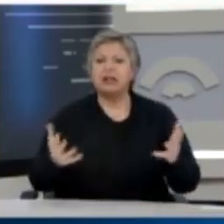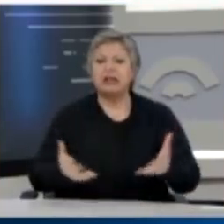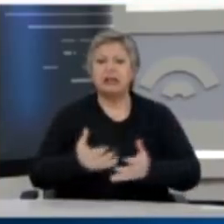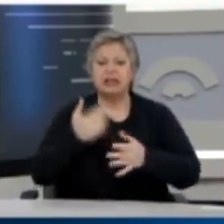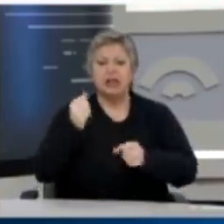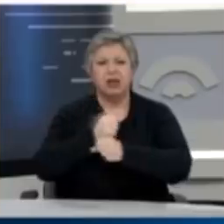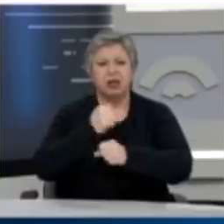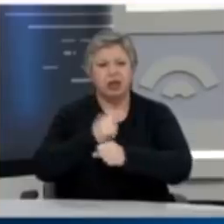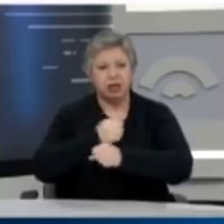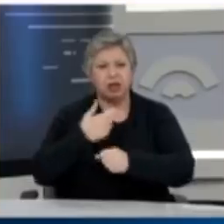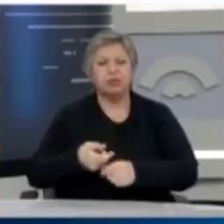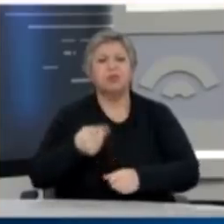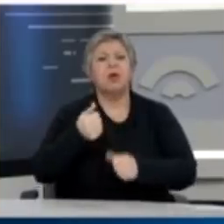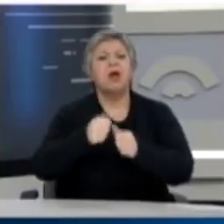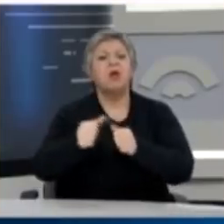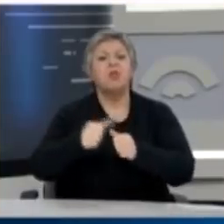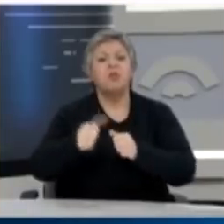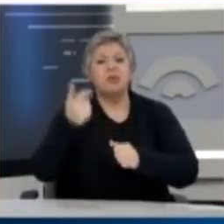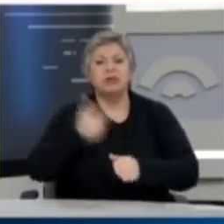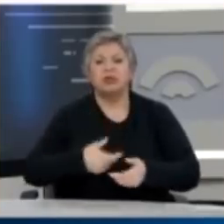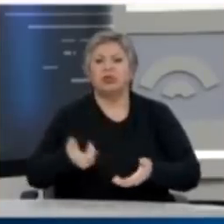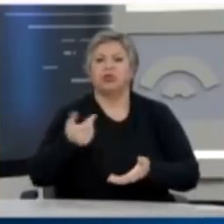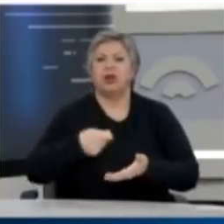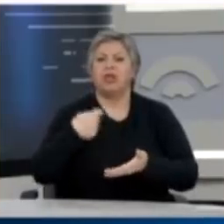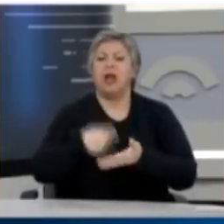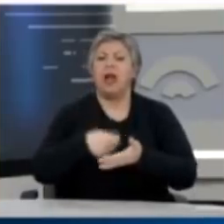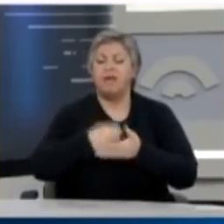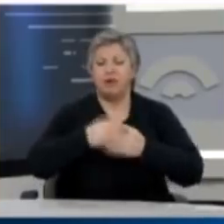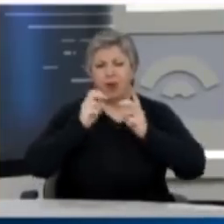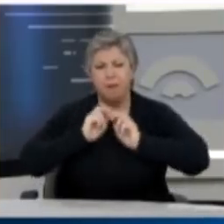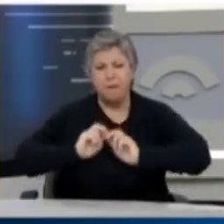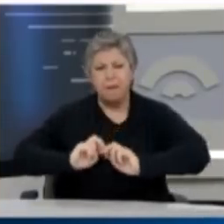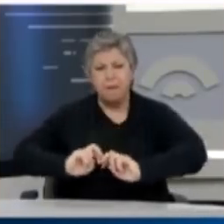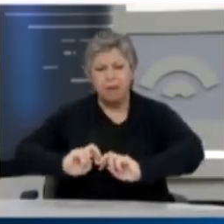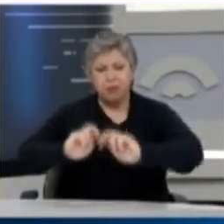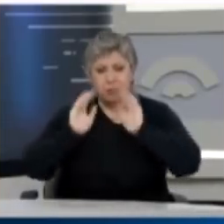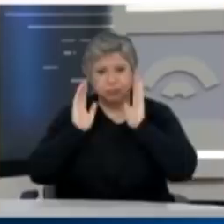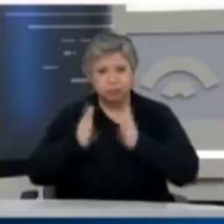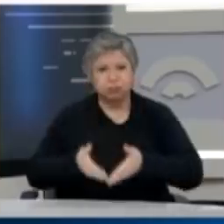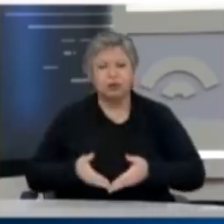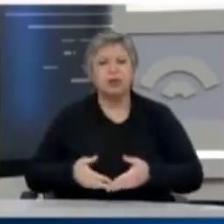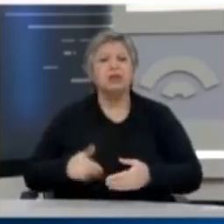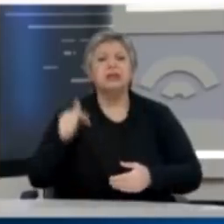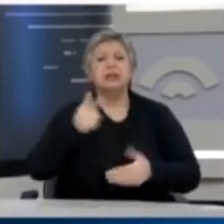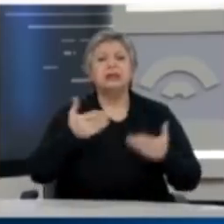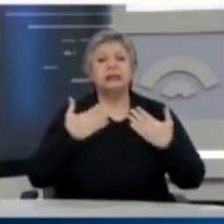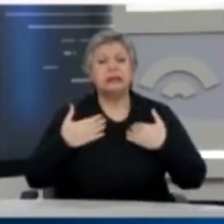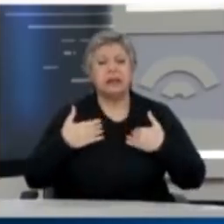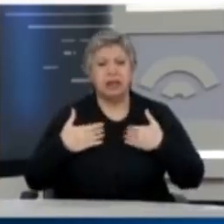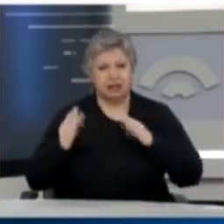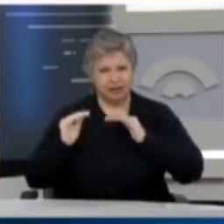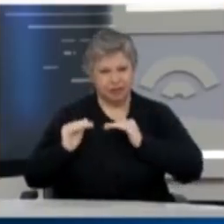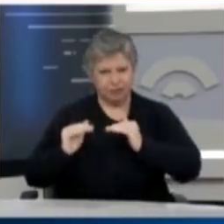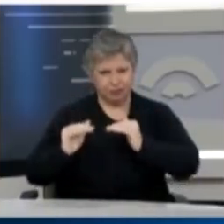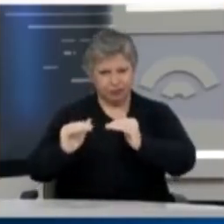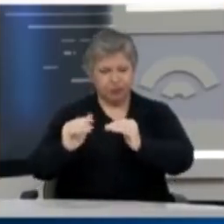στις συντάξεις πείνας, στην άγρια φορολογία. Για να έχει τη σταθερότητα, να έχετε εσείς τη σταθερότητα, να υπηρετείτε